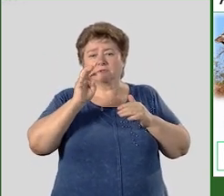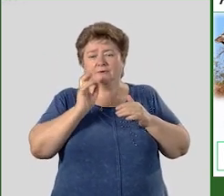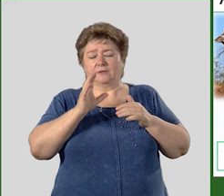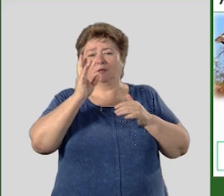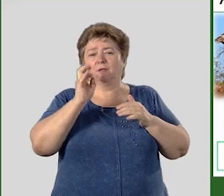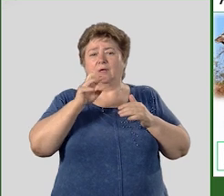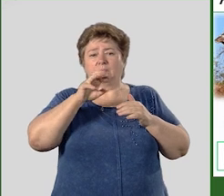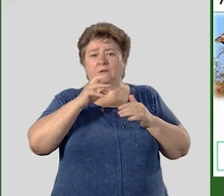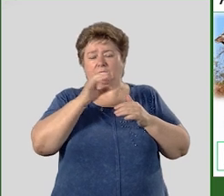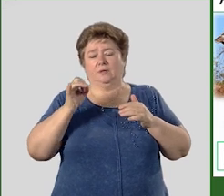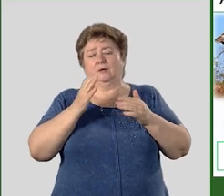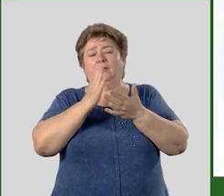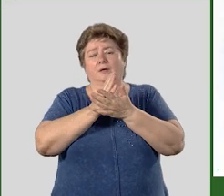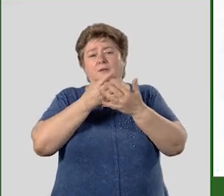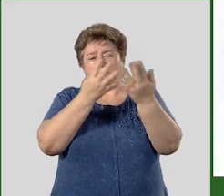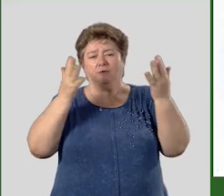и Намибии.